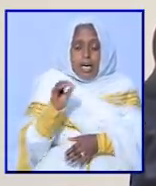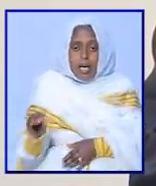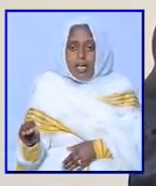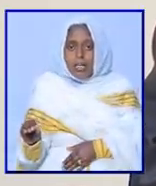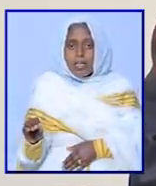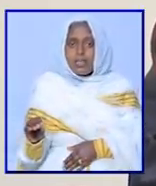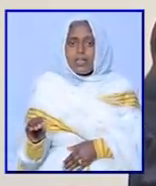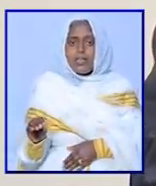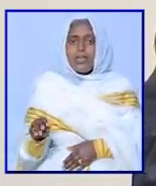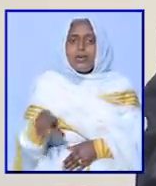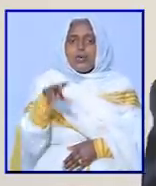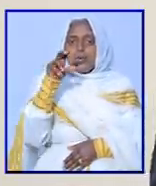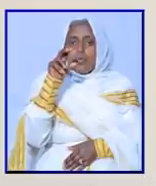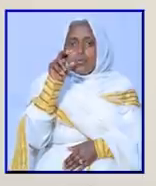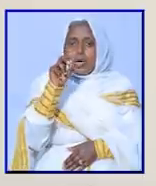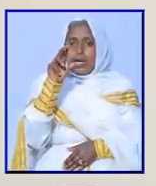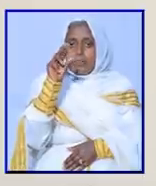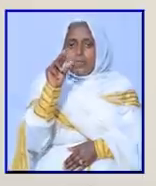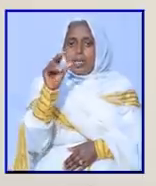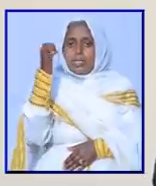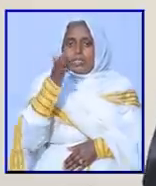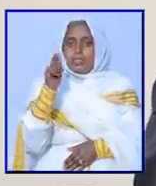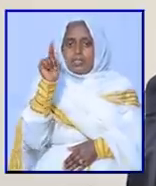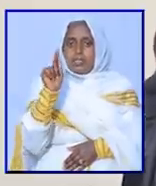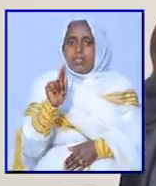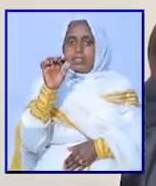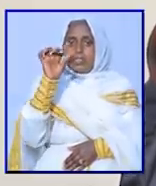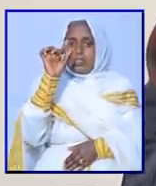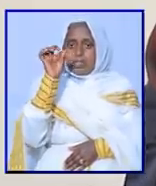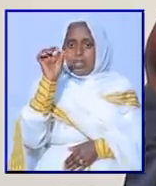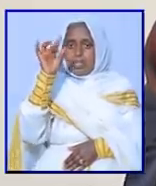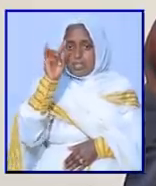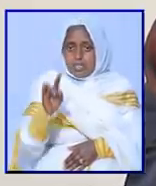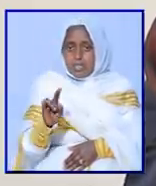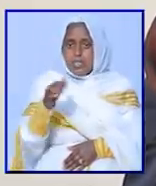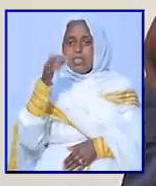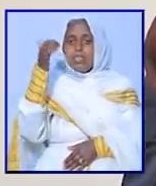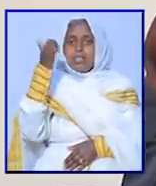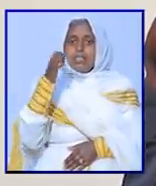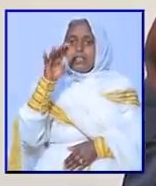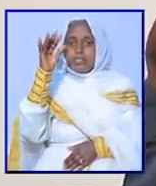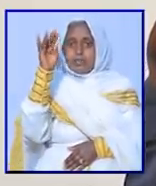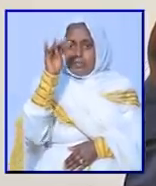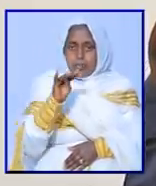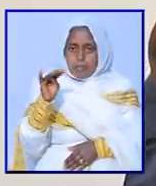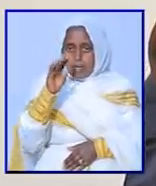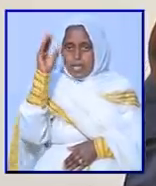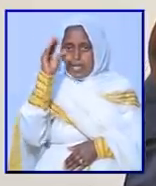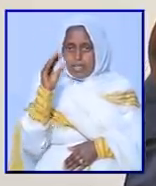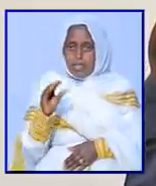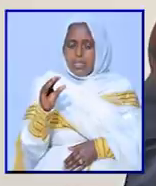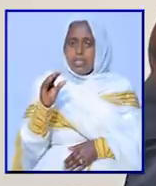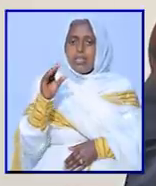ይነግራቸዋል። ይቀጥልምና ወበእንተዝ እምየህረክሙ